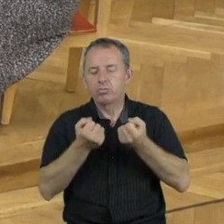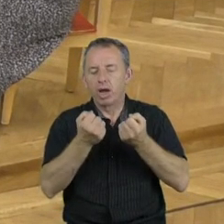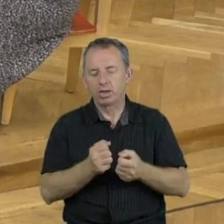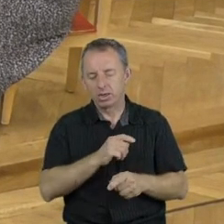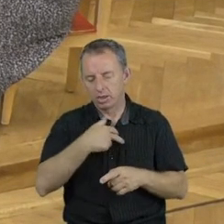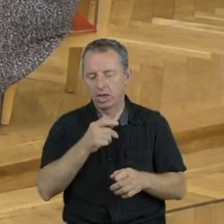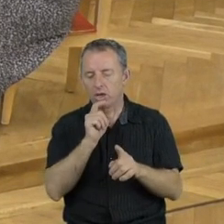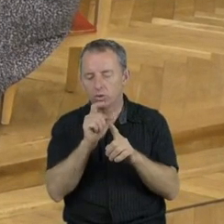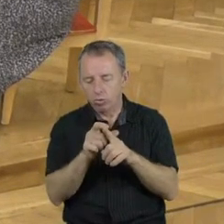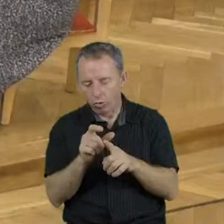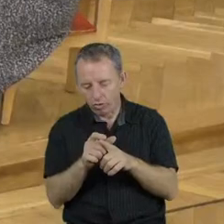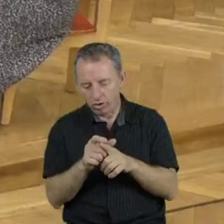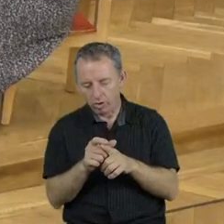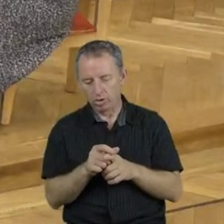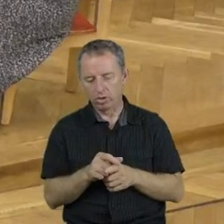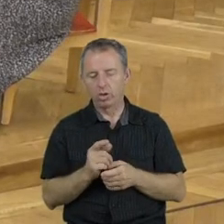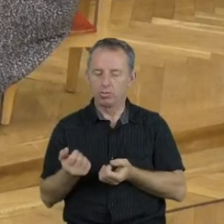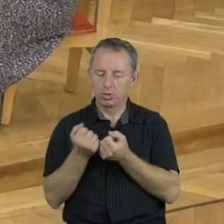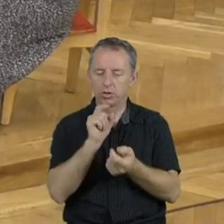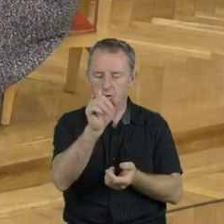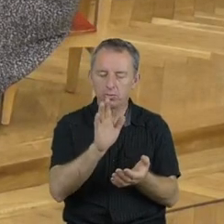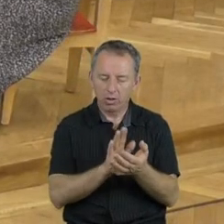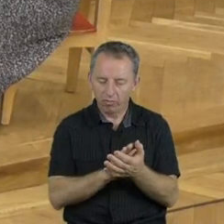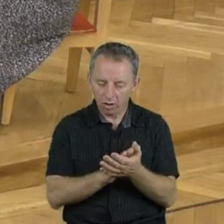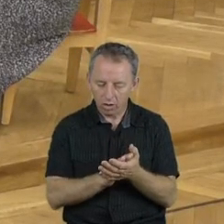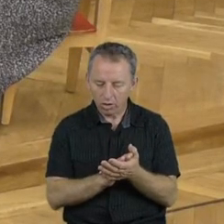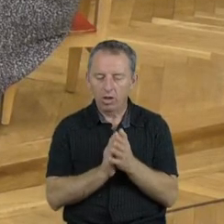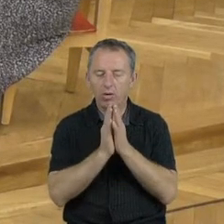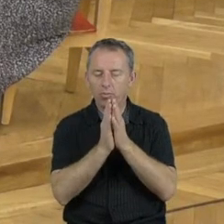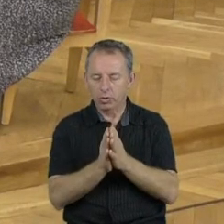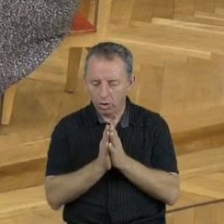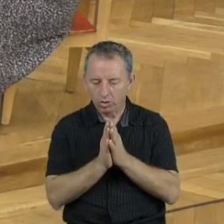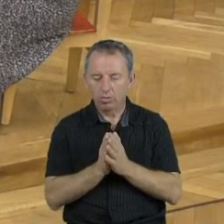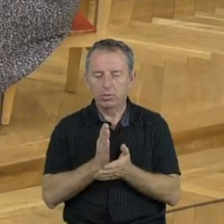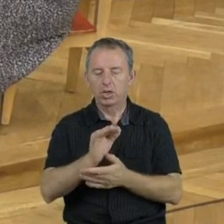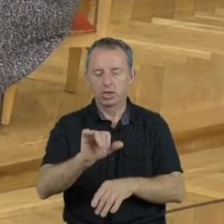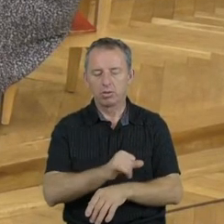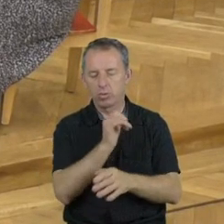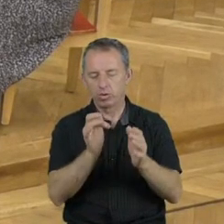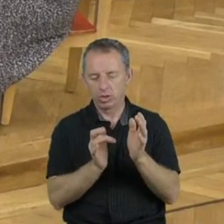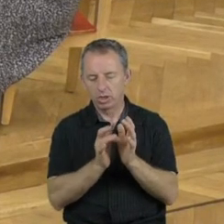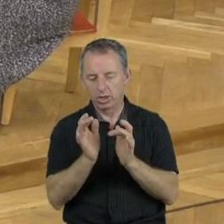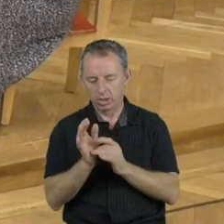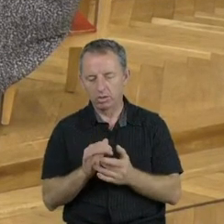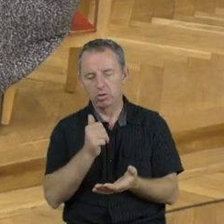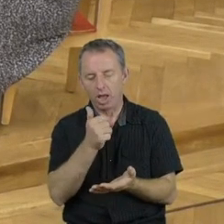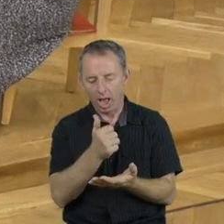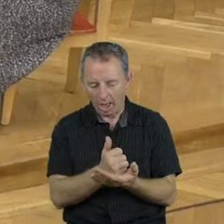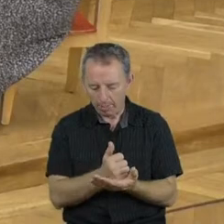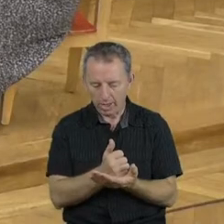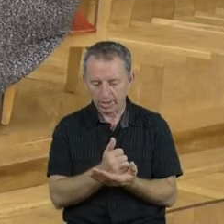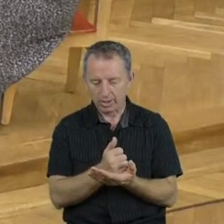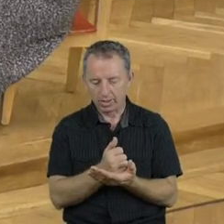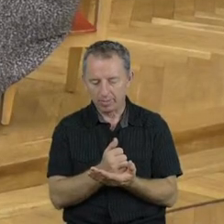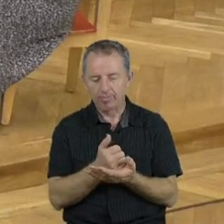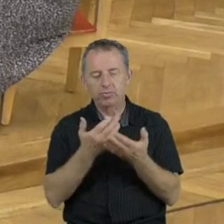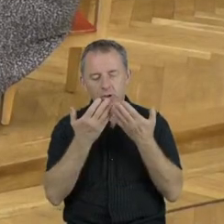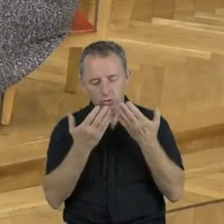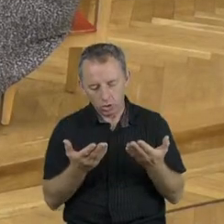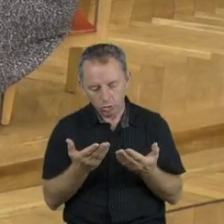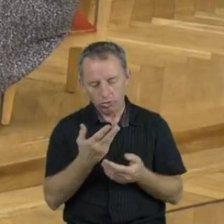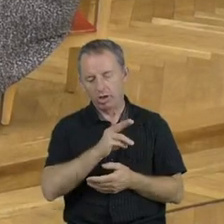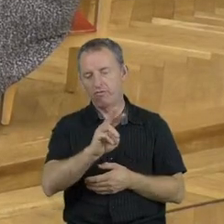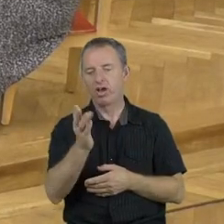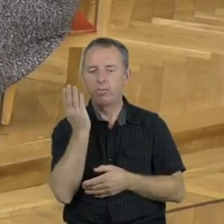słowami i przynosić Tobie chwałę. O to Cię proszę przez imię Jezusa Chrystusa. Amen. Dziękuję Wam bardzo